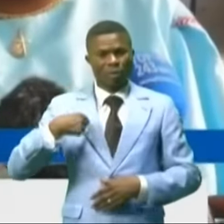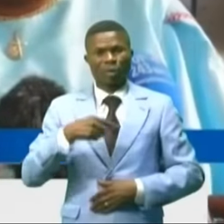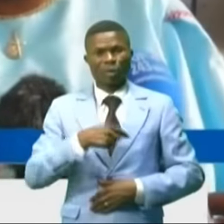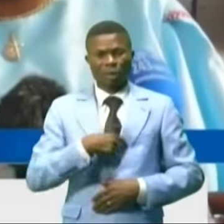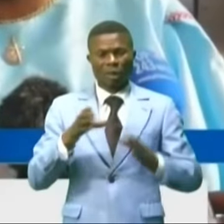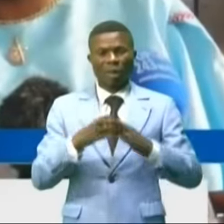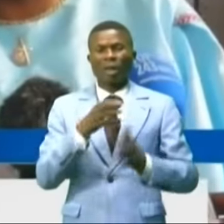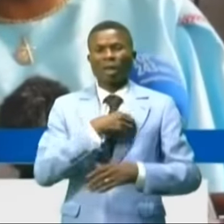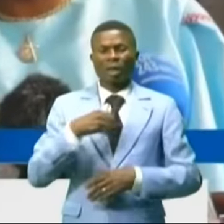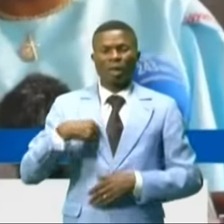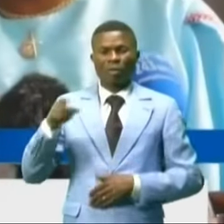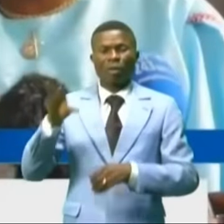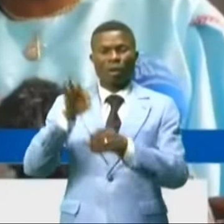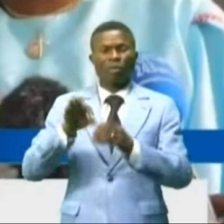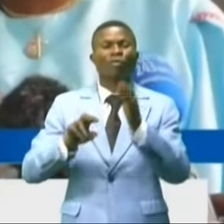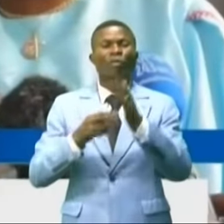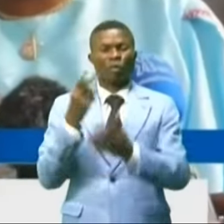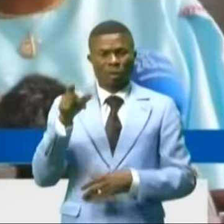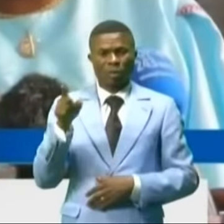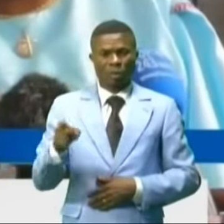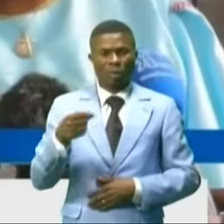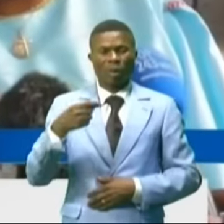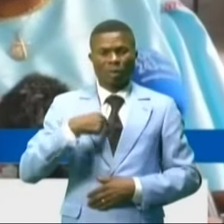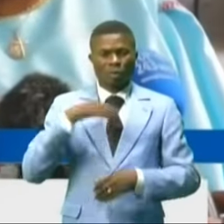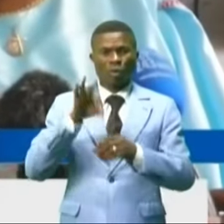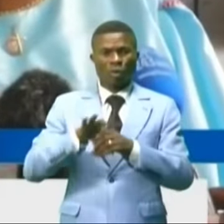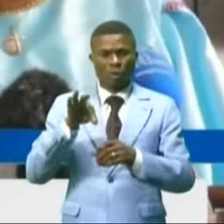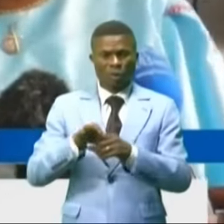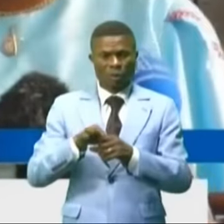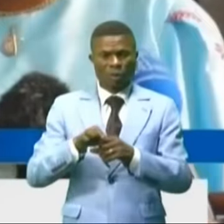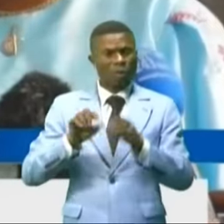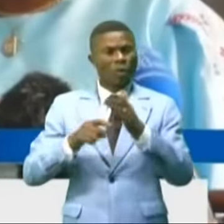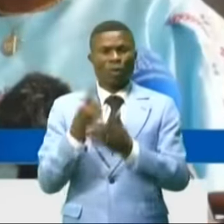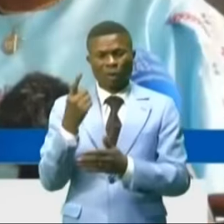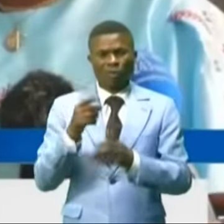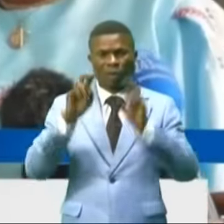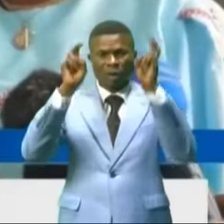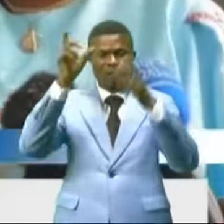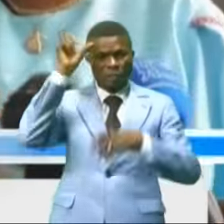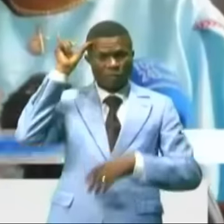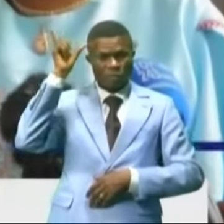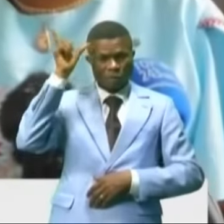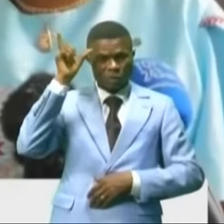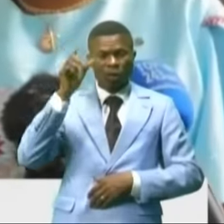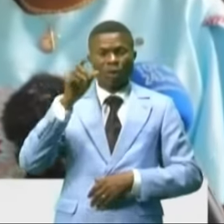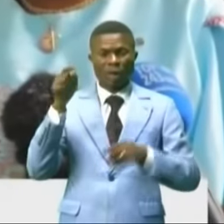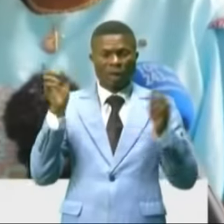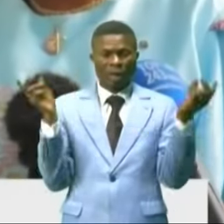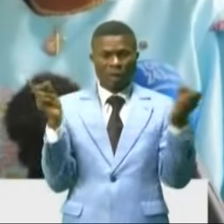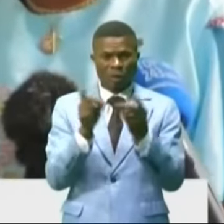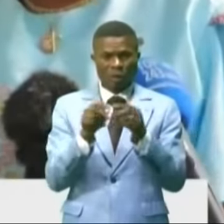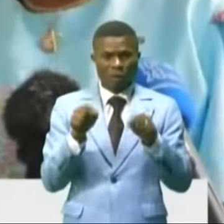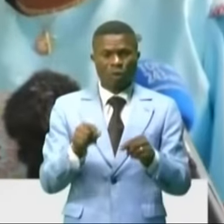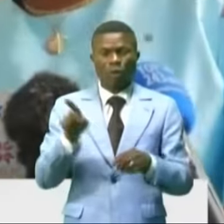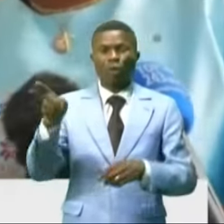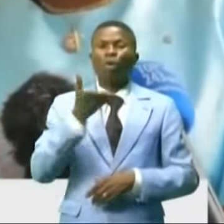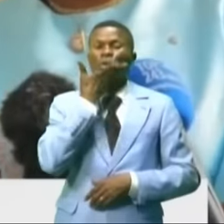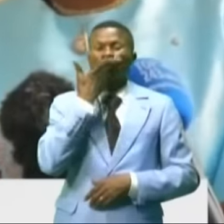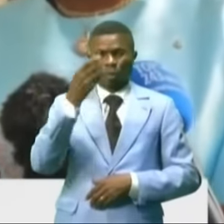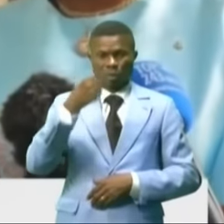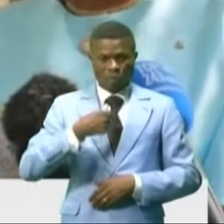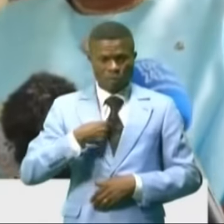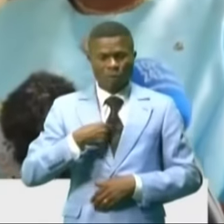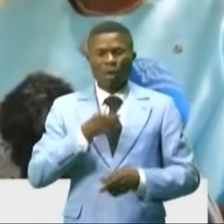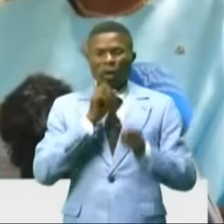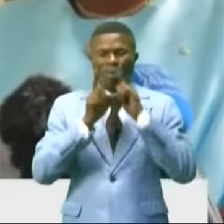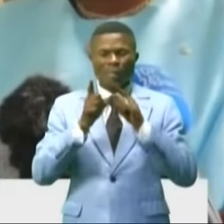est réélue de Lubudi. Moi, je suis élu double brassard de Lubumbashi. Donc il était question aussi, comme aîné, que nous puissions approfondir un